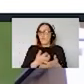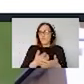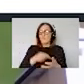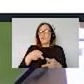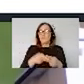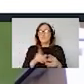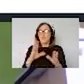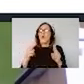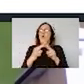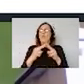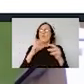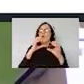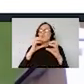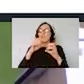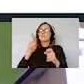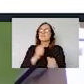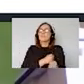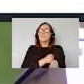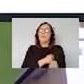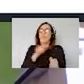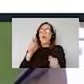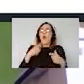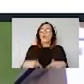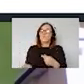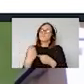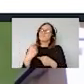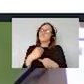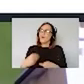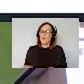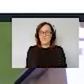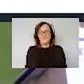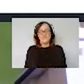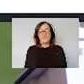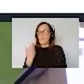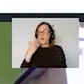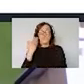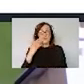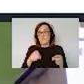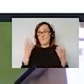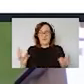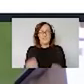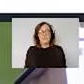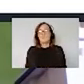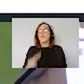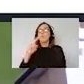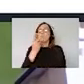kontakt z czytelnikiem, czytelniczką, w związku z czym jakby to bardzo, bardzo ważne. Ale drugie pytanie